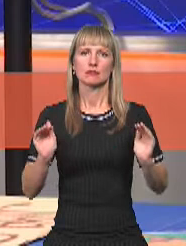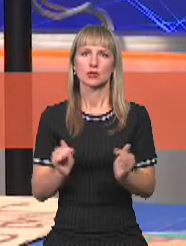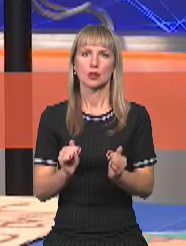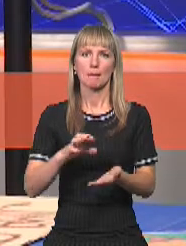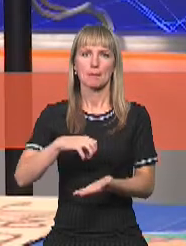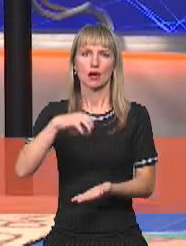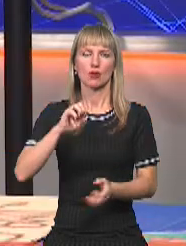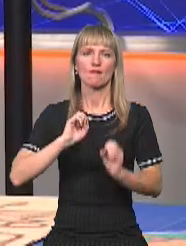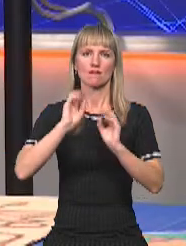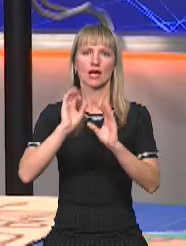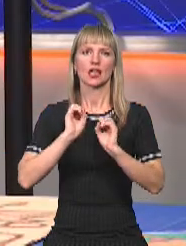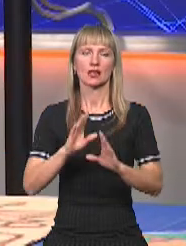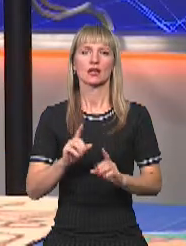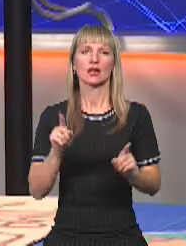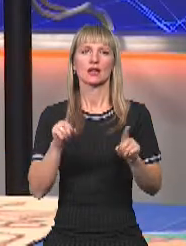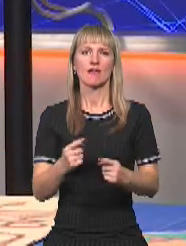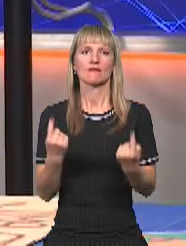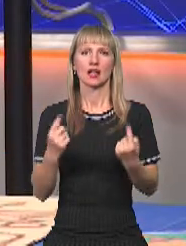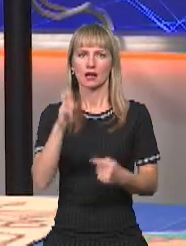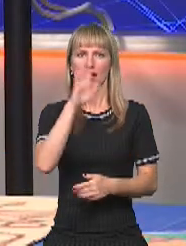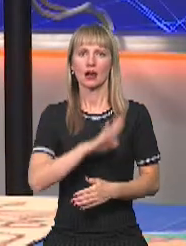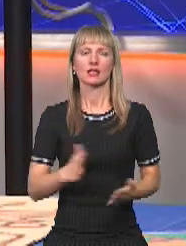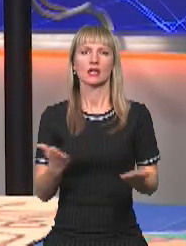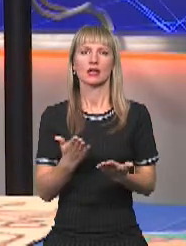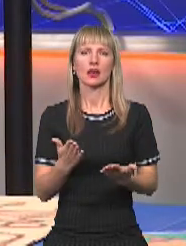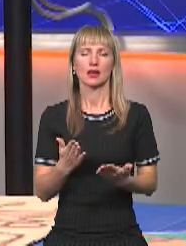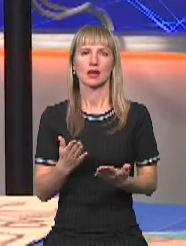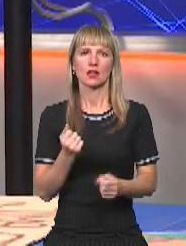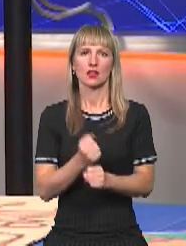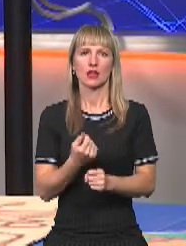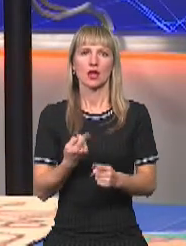Тоді великі такі країни, які продукують парникові